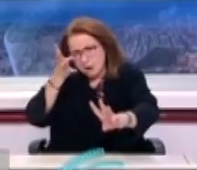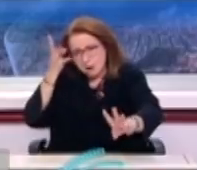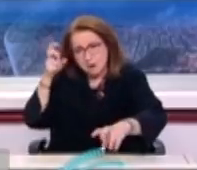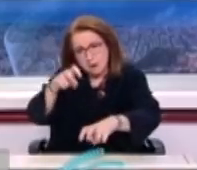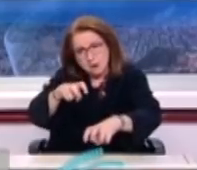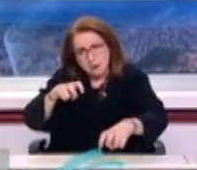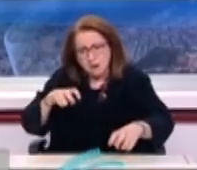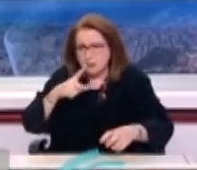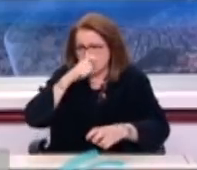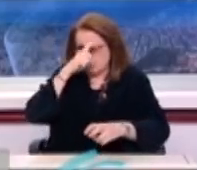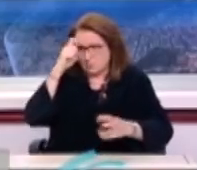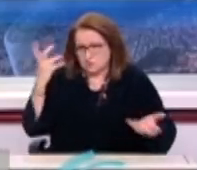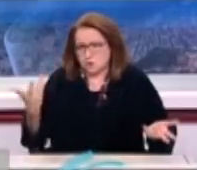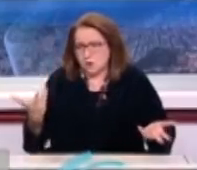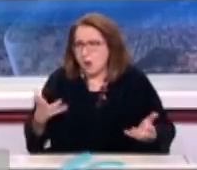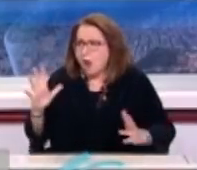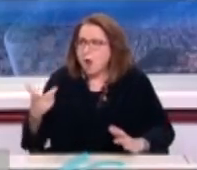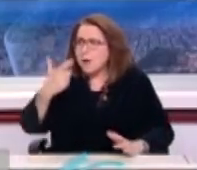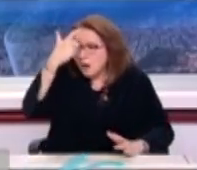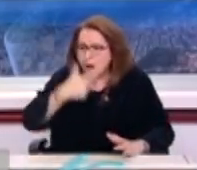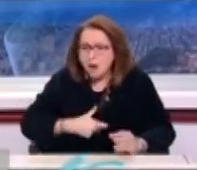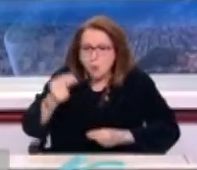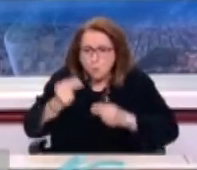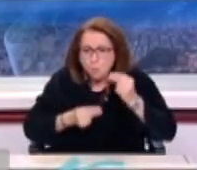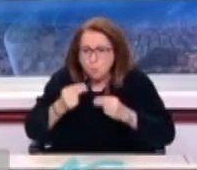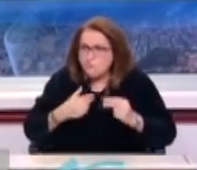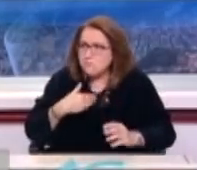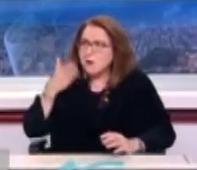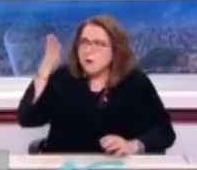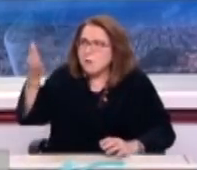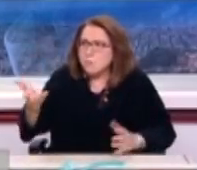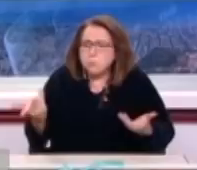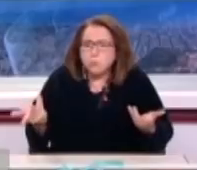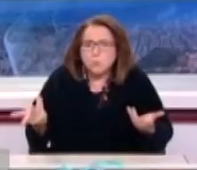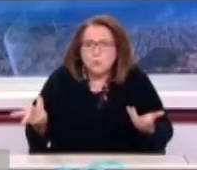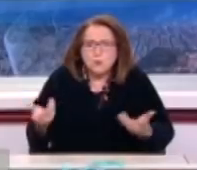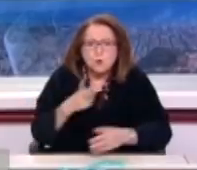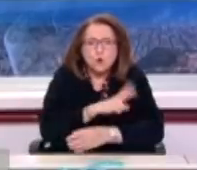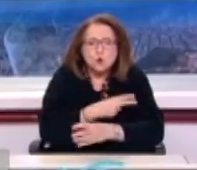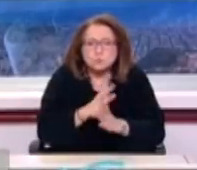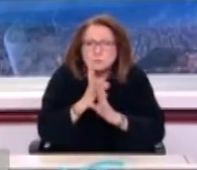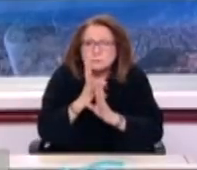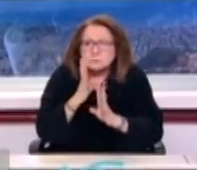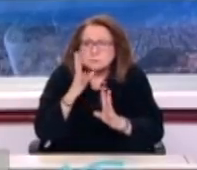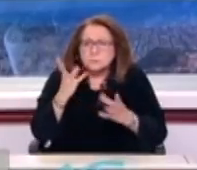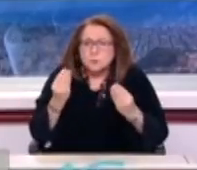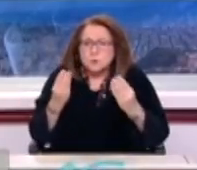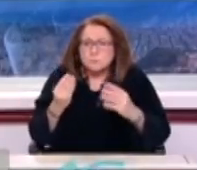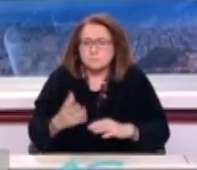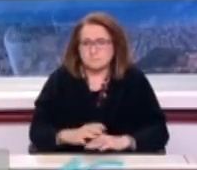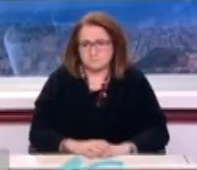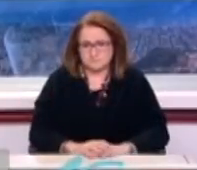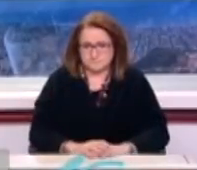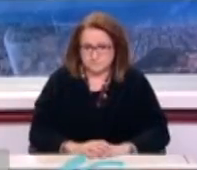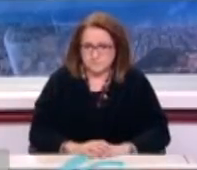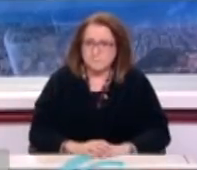να γίνει αυτό, γιατί νομίζω η υπαρκοπή γίνεται και σε ιδιωτικά νοσοκομεία, δεν κάνω λάθος, αλλά η πολίτη έχει πληρώνει. Να πω εδώ κάτι